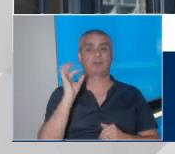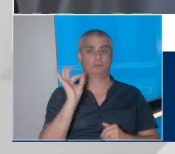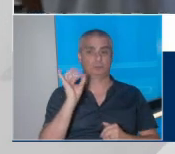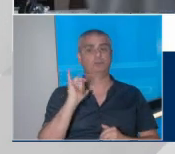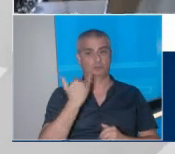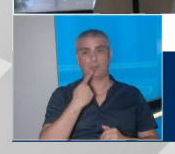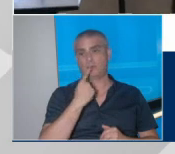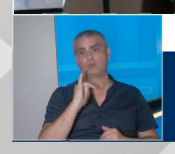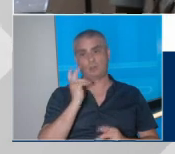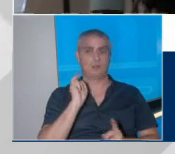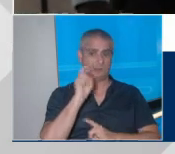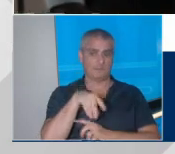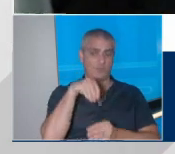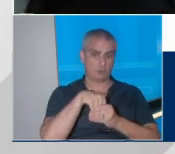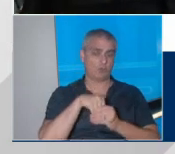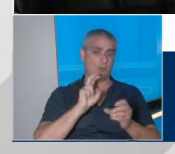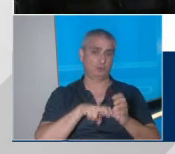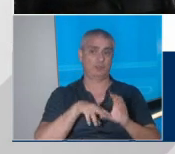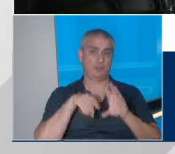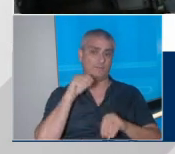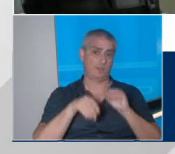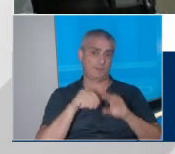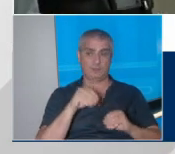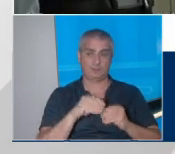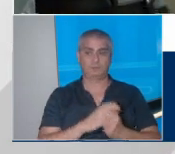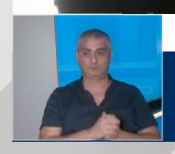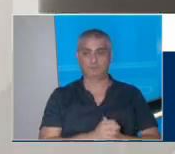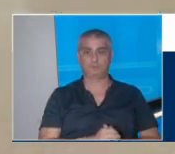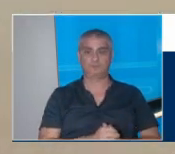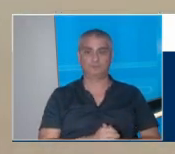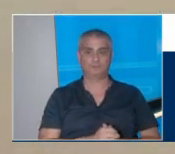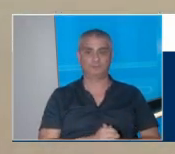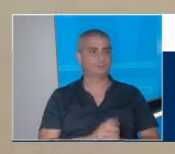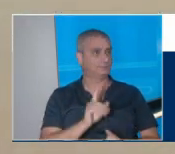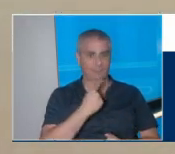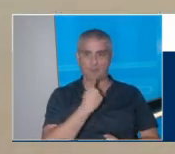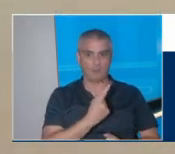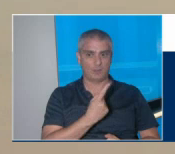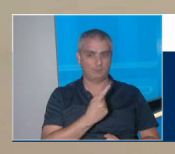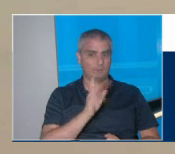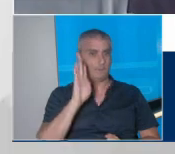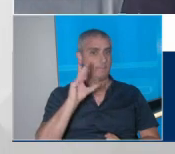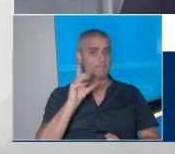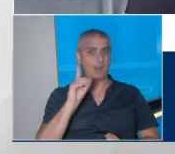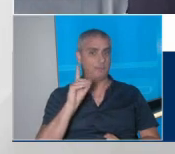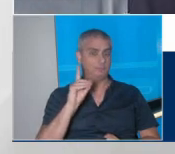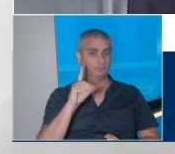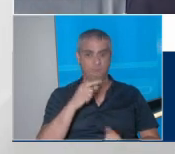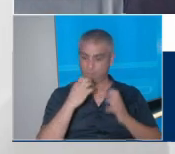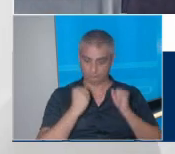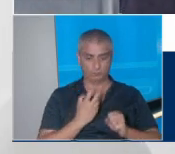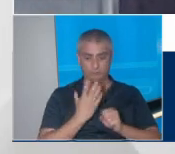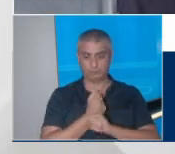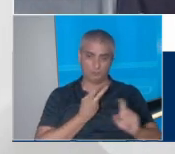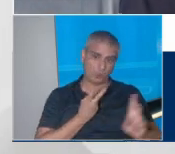50% שכן כנראה השתתפו והולכים להצביע. ועינב, צריך לומר, בלד הם בטוחים